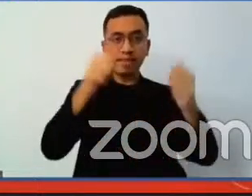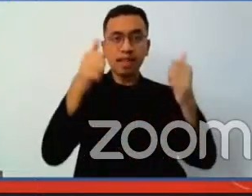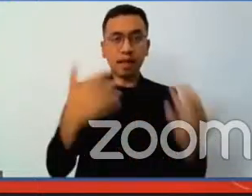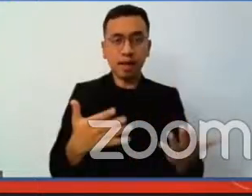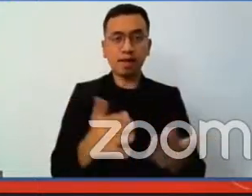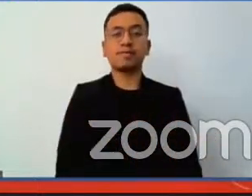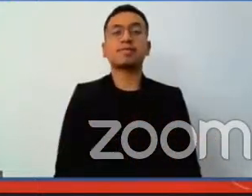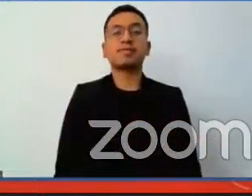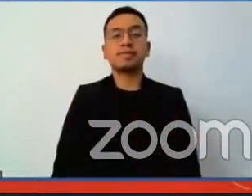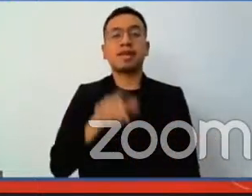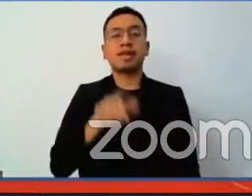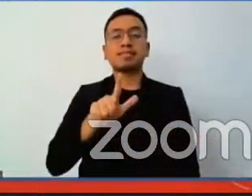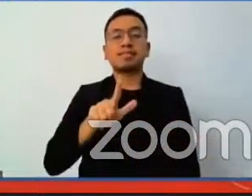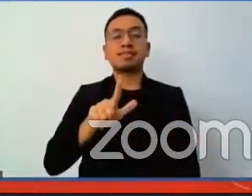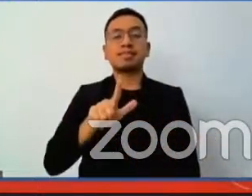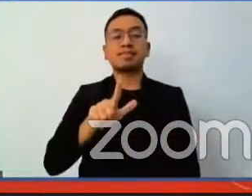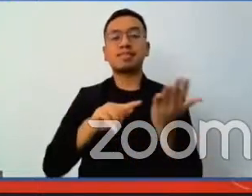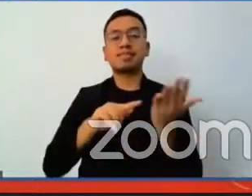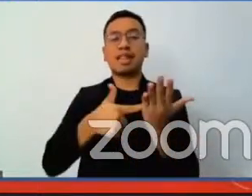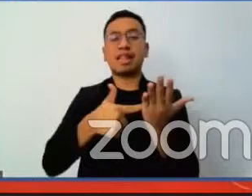Indonesia ada pada angka